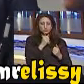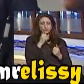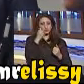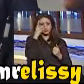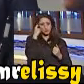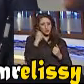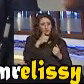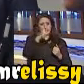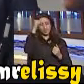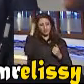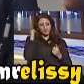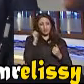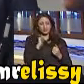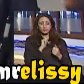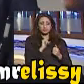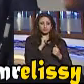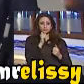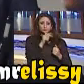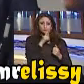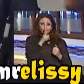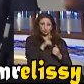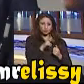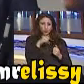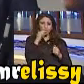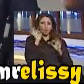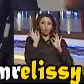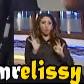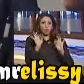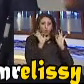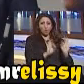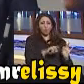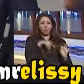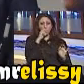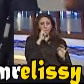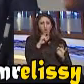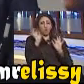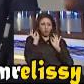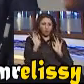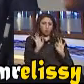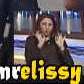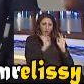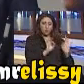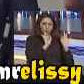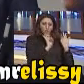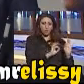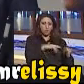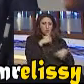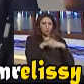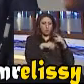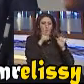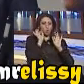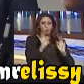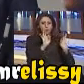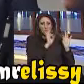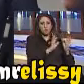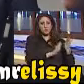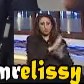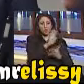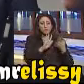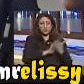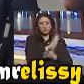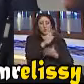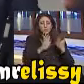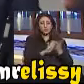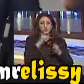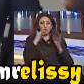اللي قبله, وبالفعل طلع الكلام هو نفس الكلام, لأن الأحداث كانت هي نفس